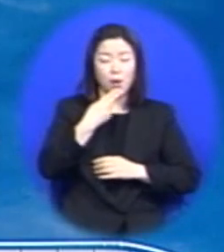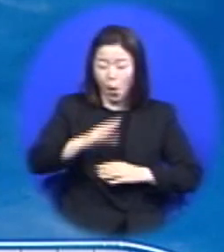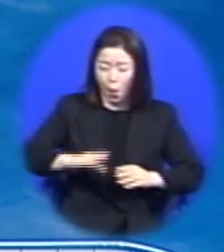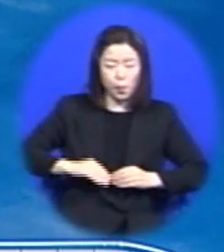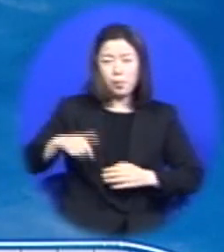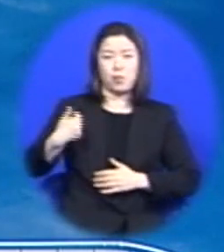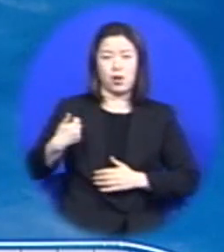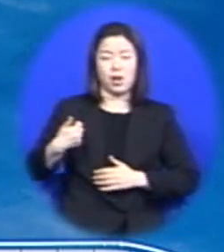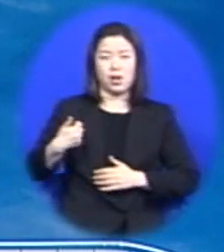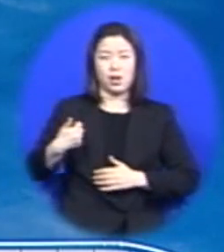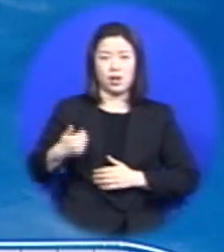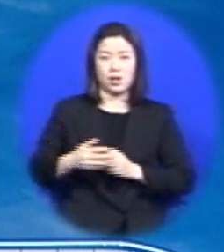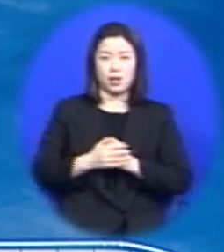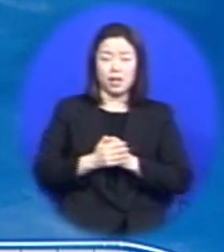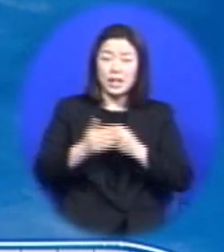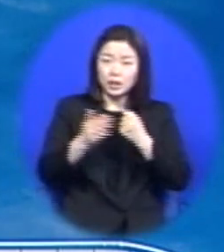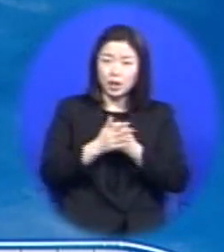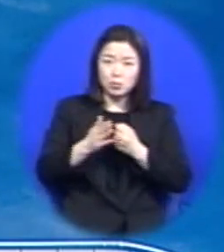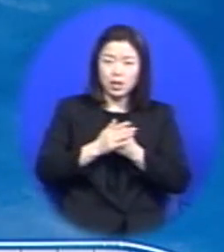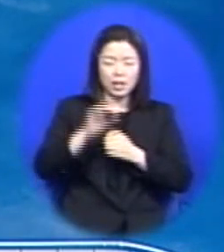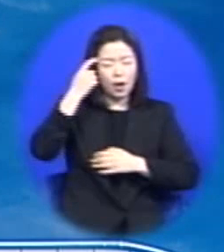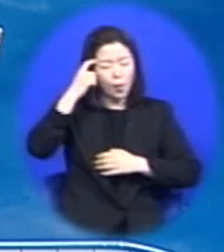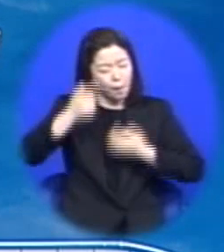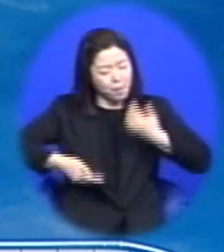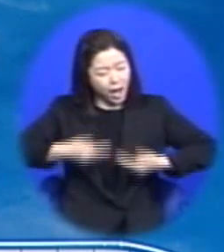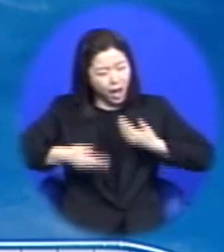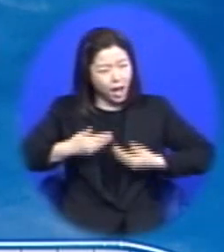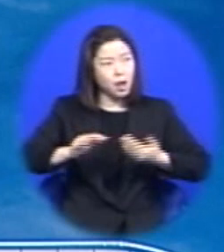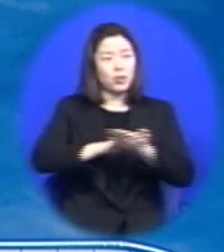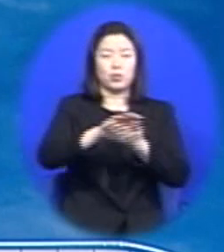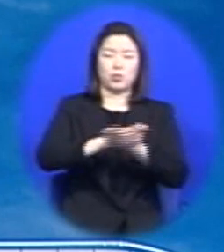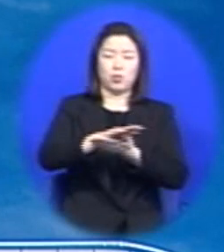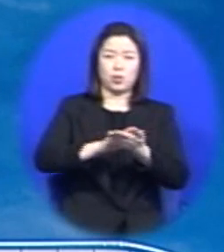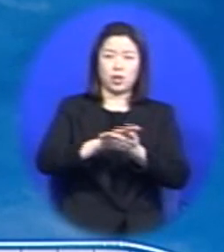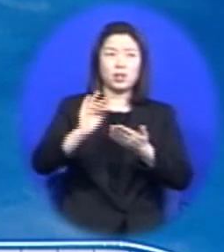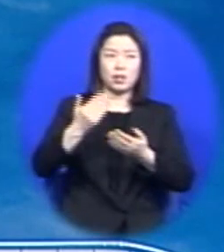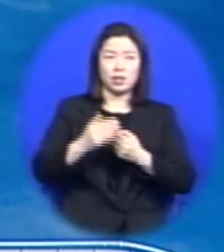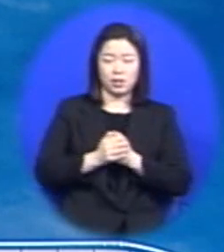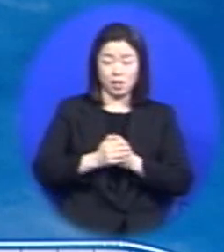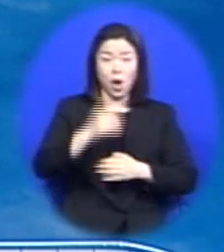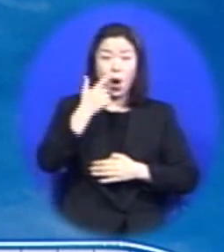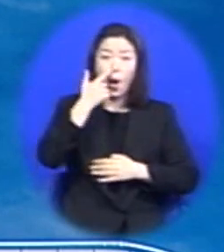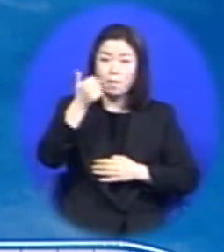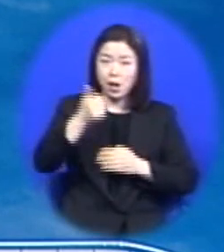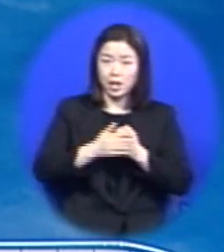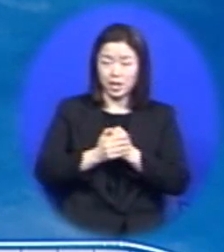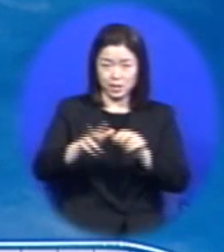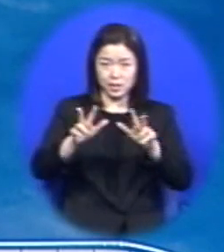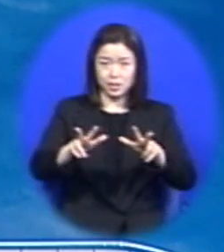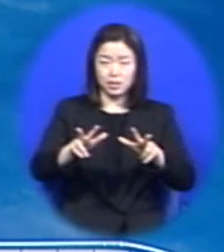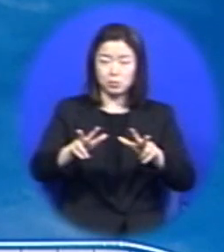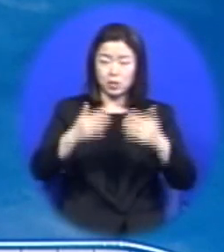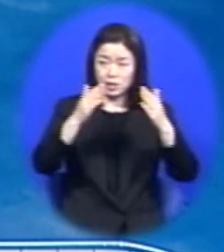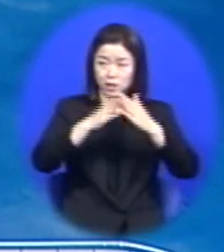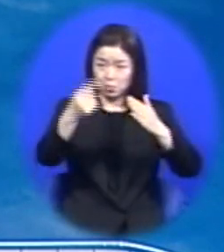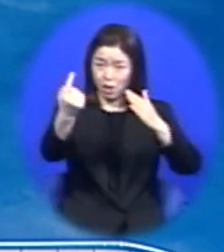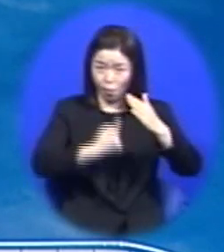몰라요. 그러니까 그냥 정신없이 노는 겁니다. 엄마가 지금은 집에 들어와야 될